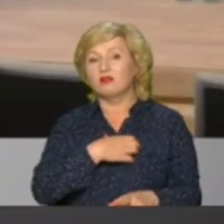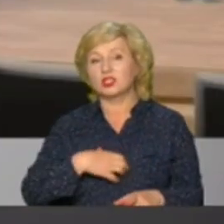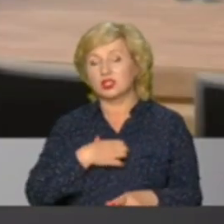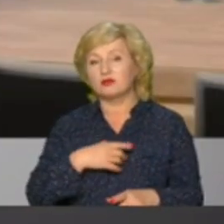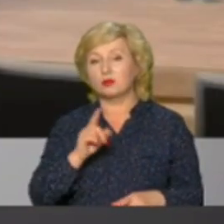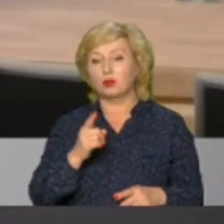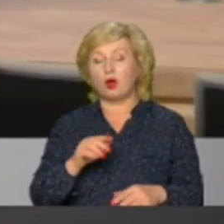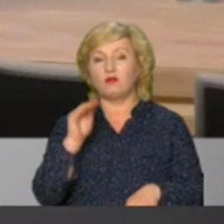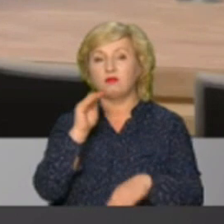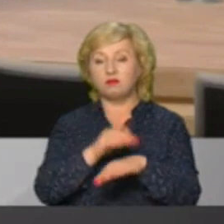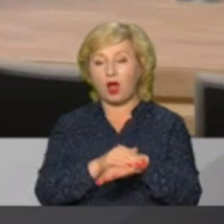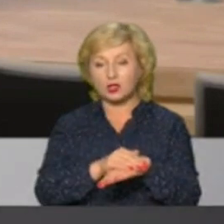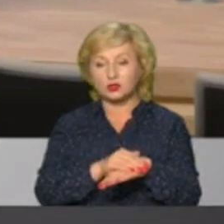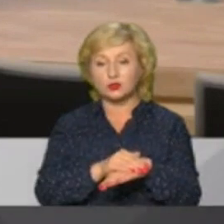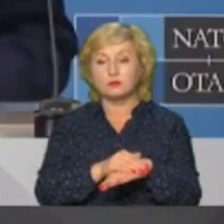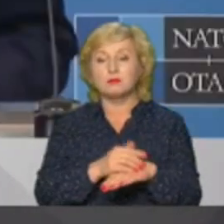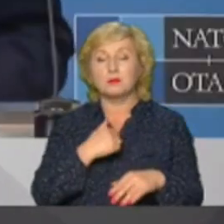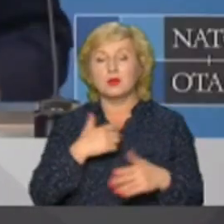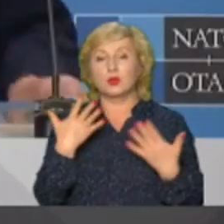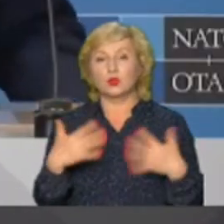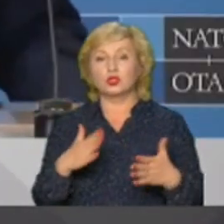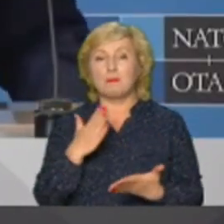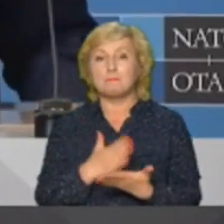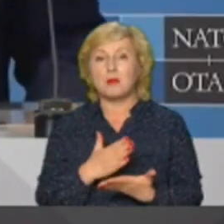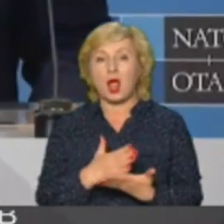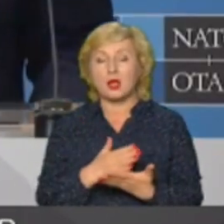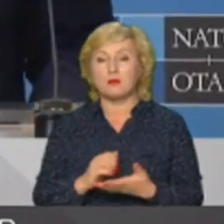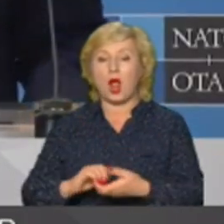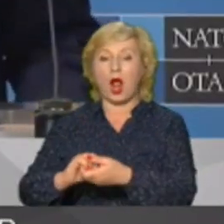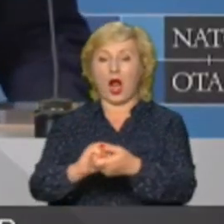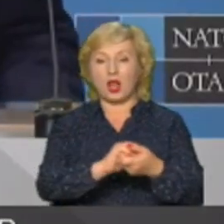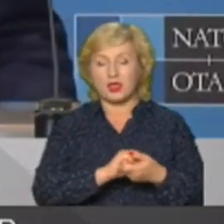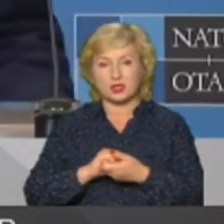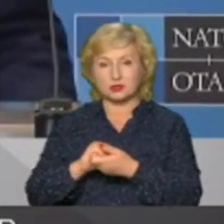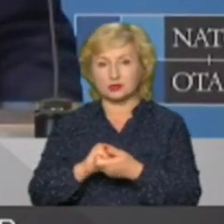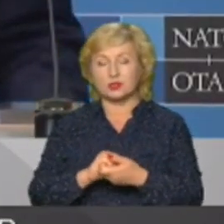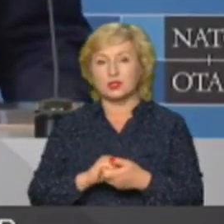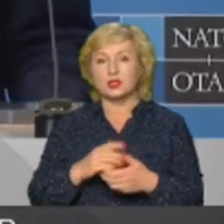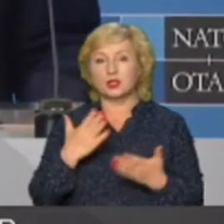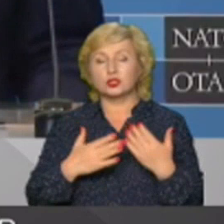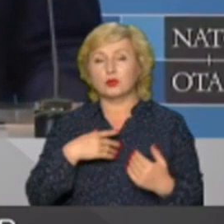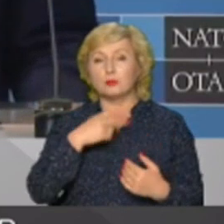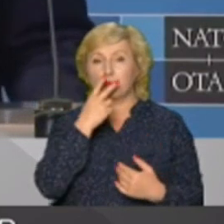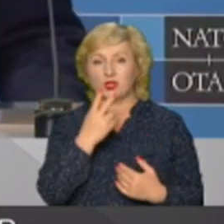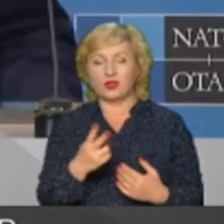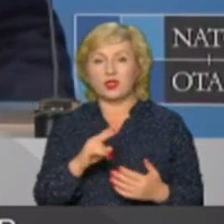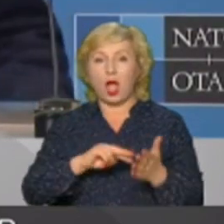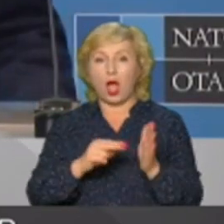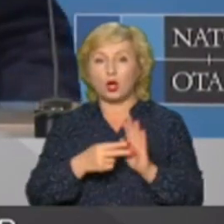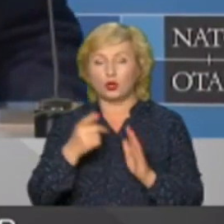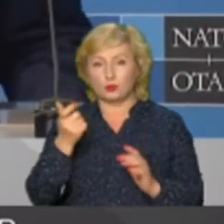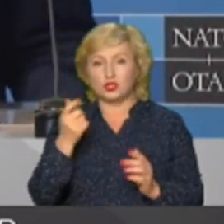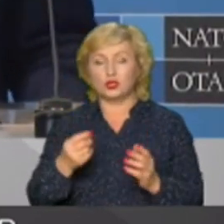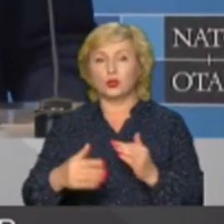по факту ми вже маємо альянс. Тобто, якщо подивитися на економічну підтримку,